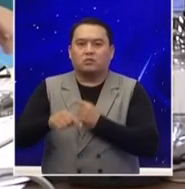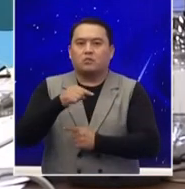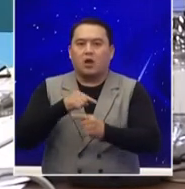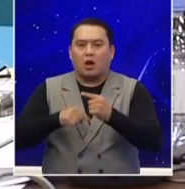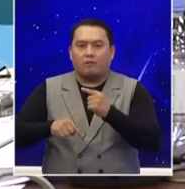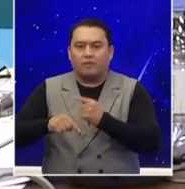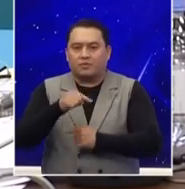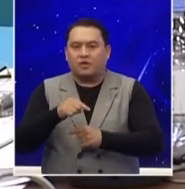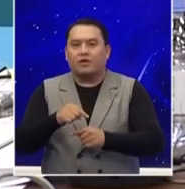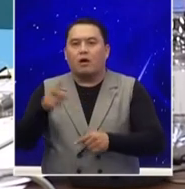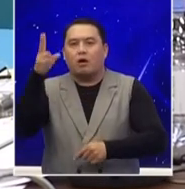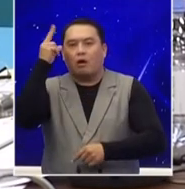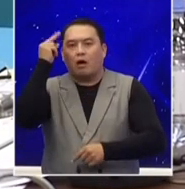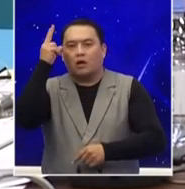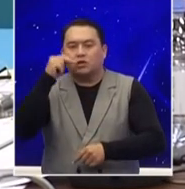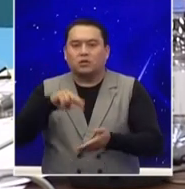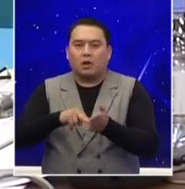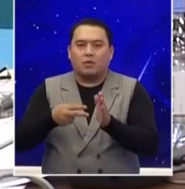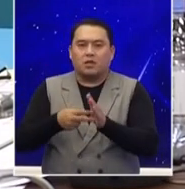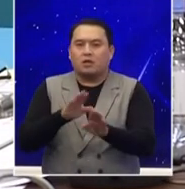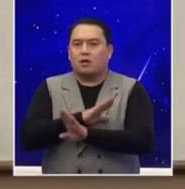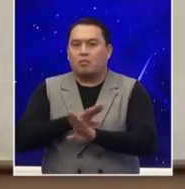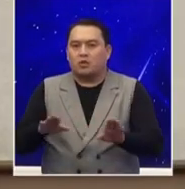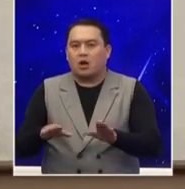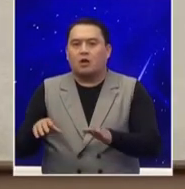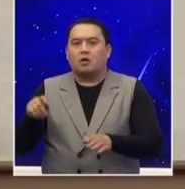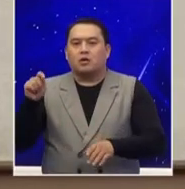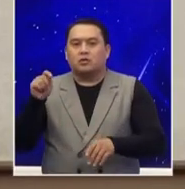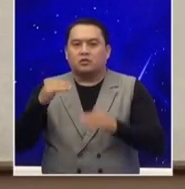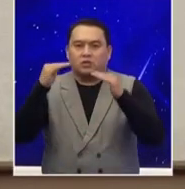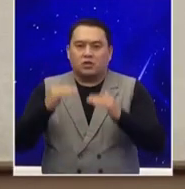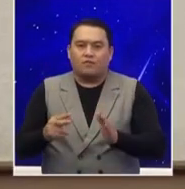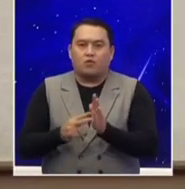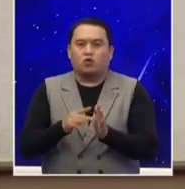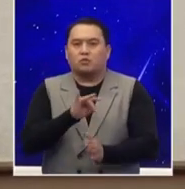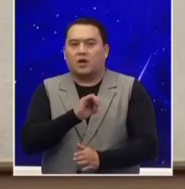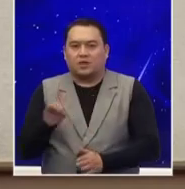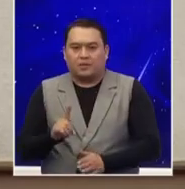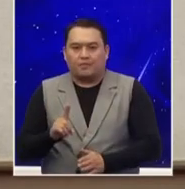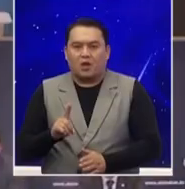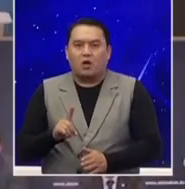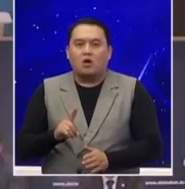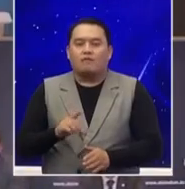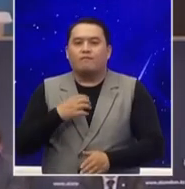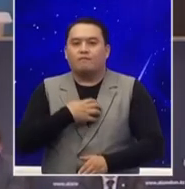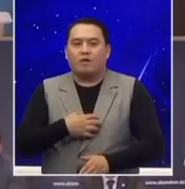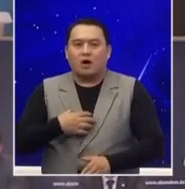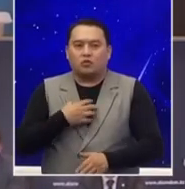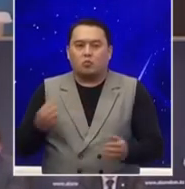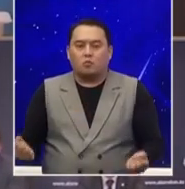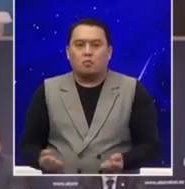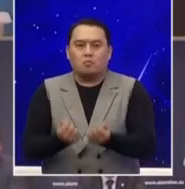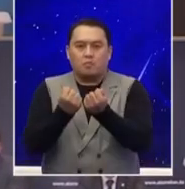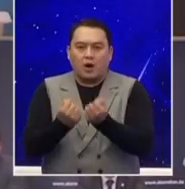малого и среднего бизнеса количество незапланированных посещений снизилась восемь раз немаловажную роль в поддержке